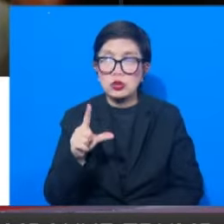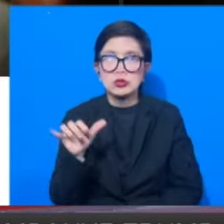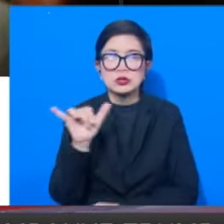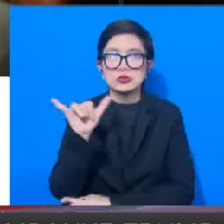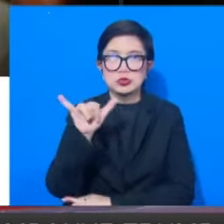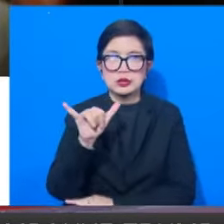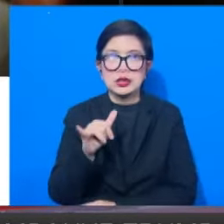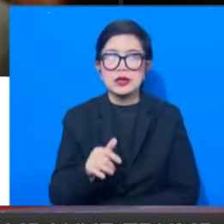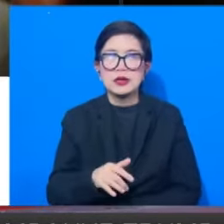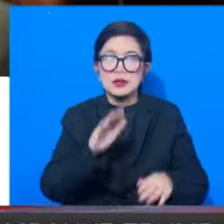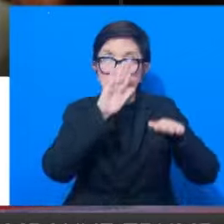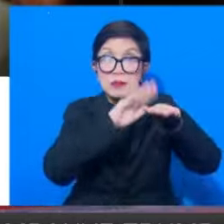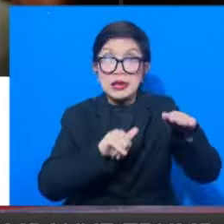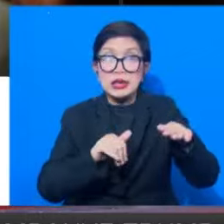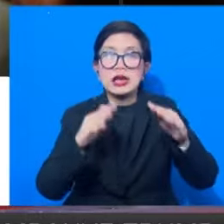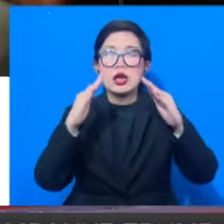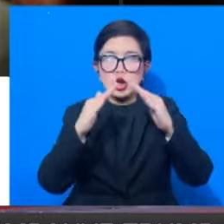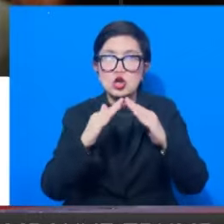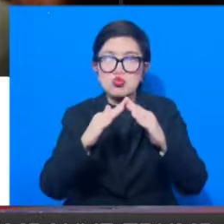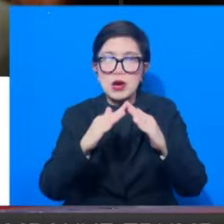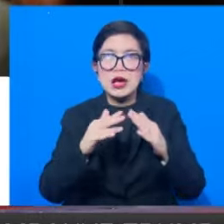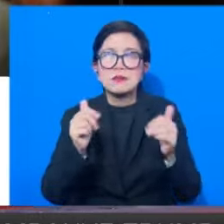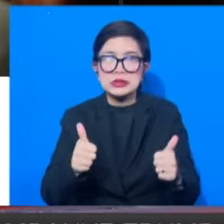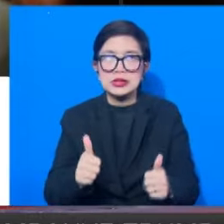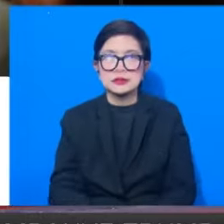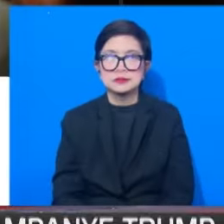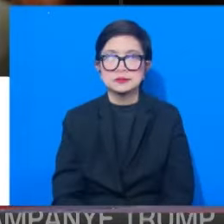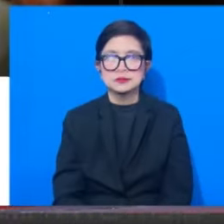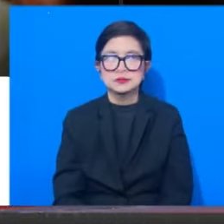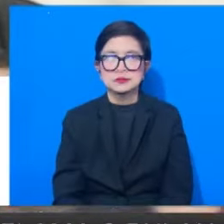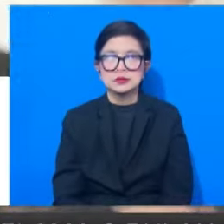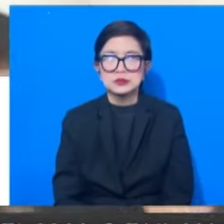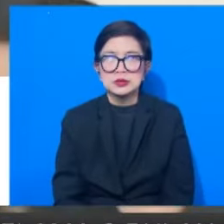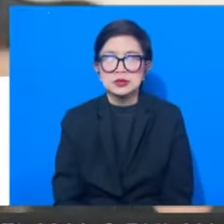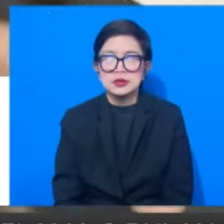melayani panggilan untuk pelanggan yang enggan menunggu lama di antrian.